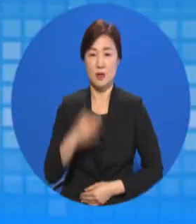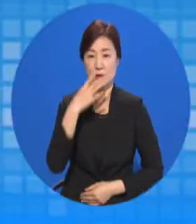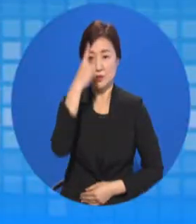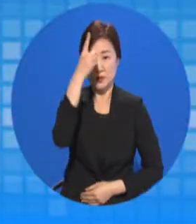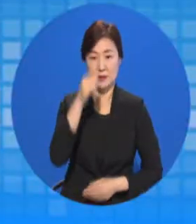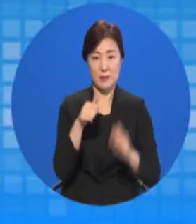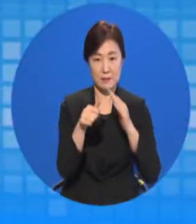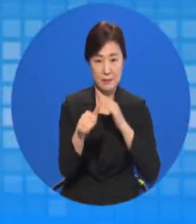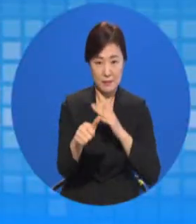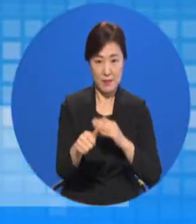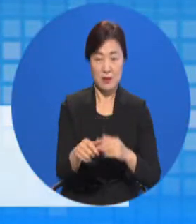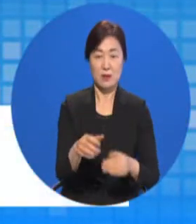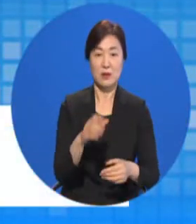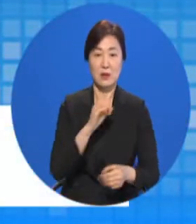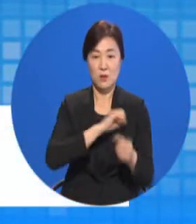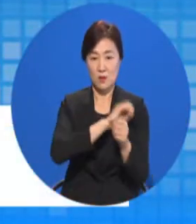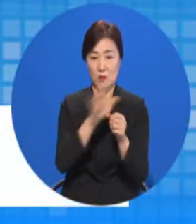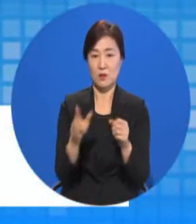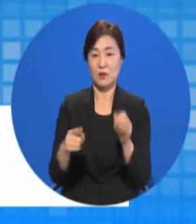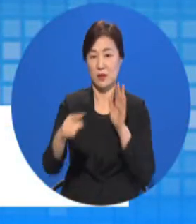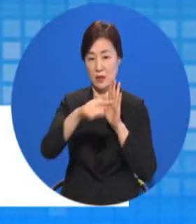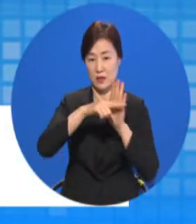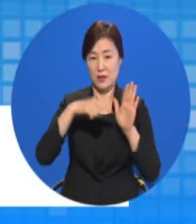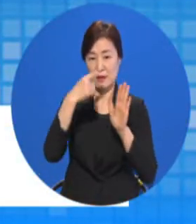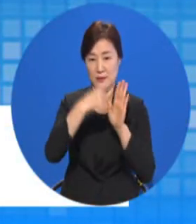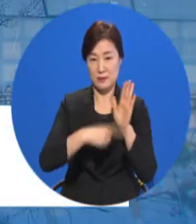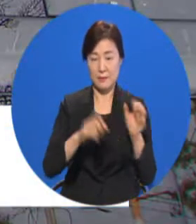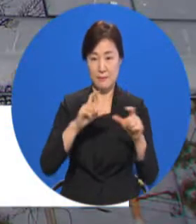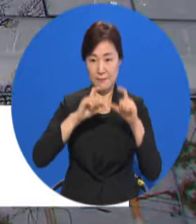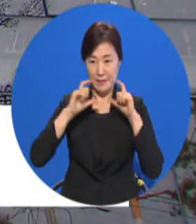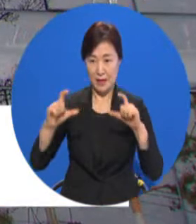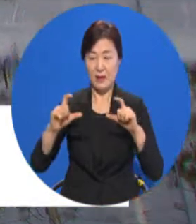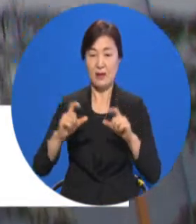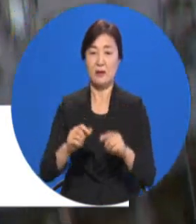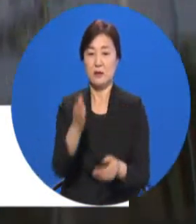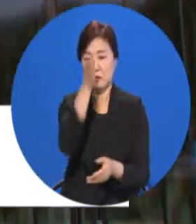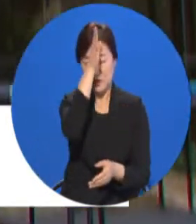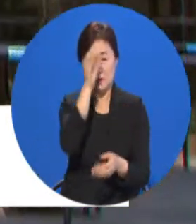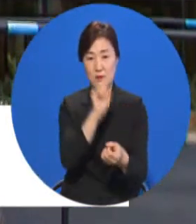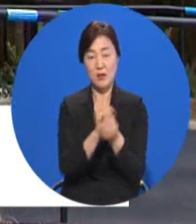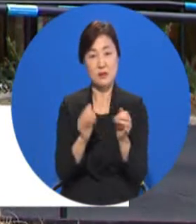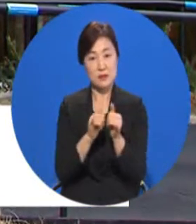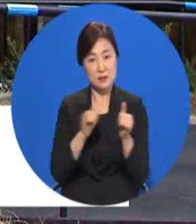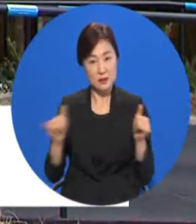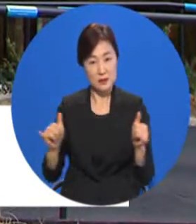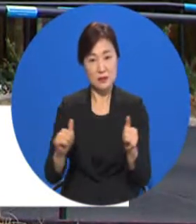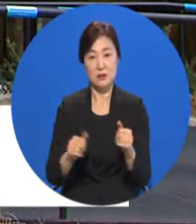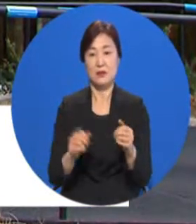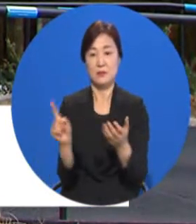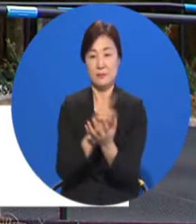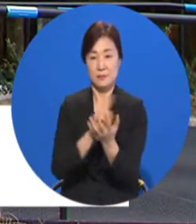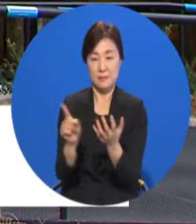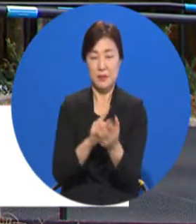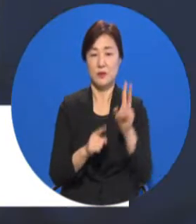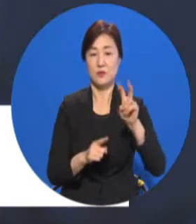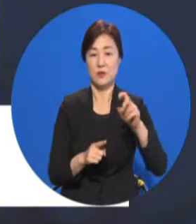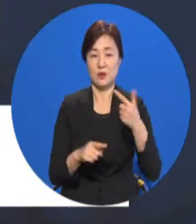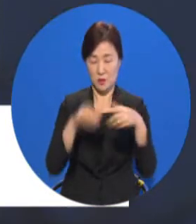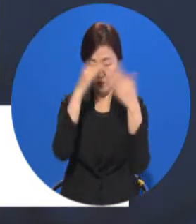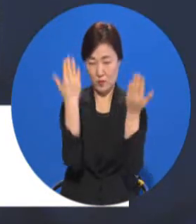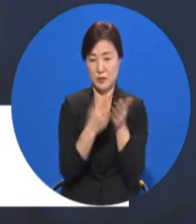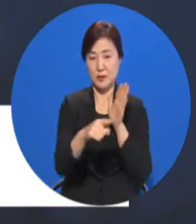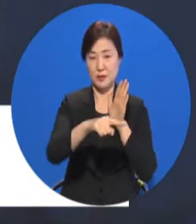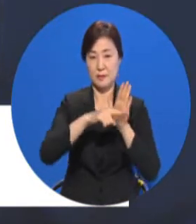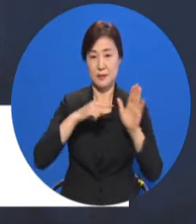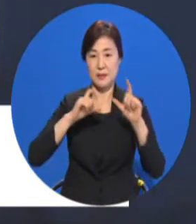순천을 방문했다 코로나19 양성 판정을 받은 서울의 확진자가 순천에서 접촉했던 26명이 모두 음성 판정을